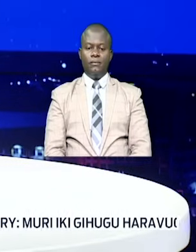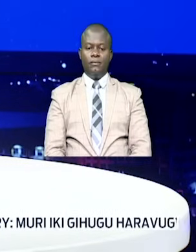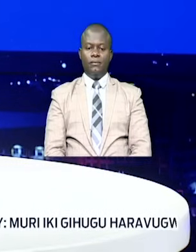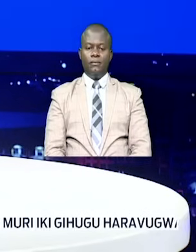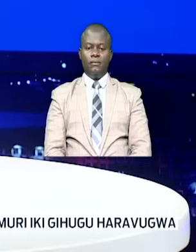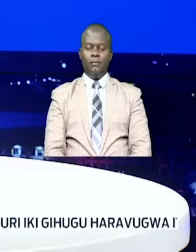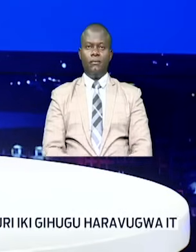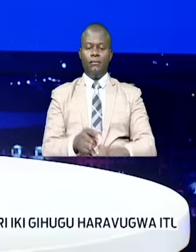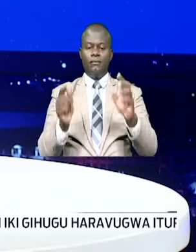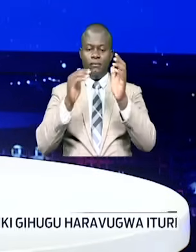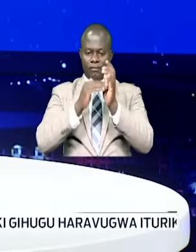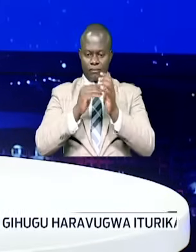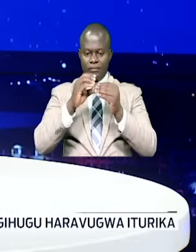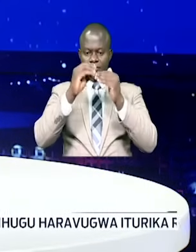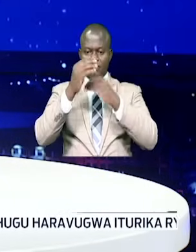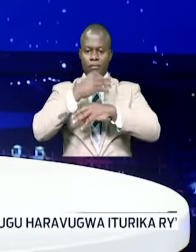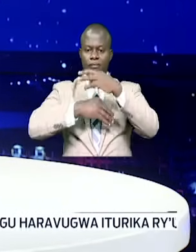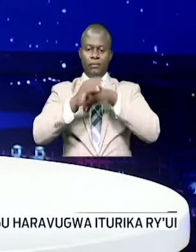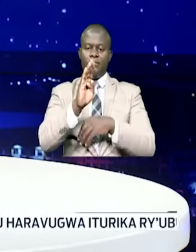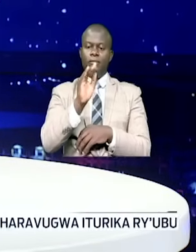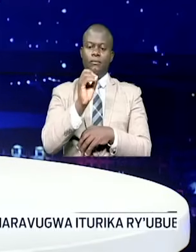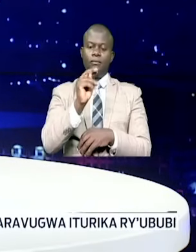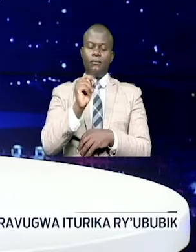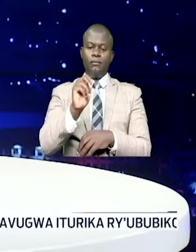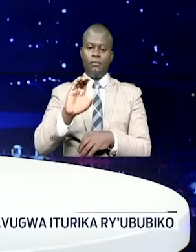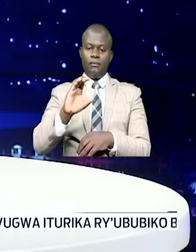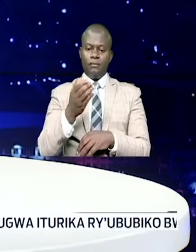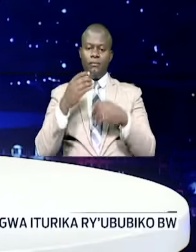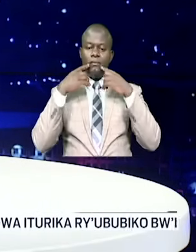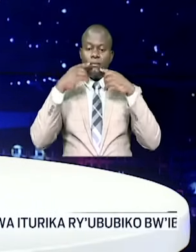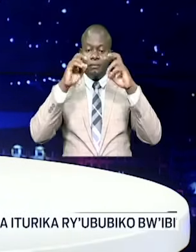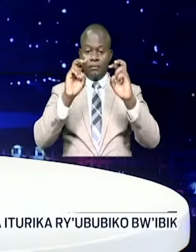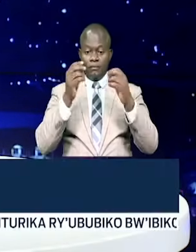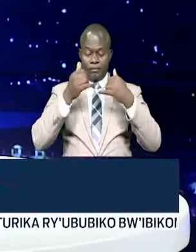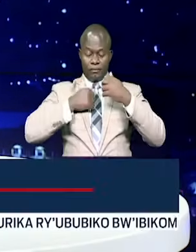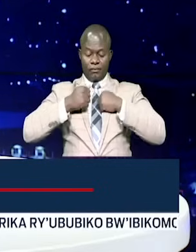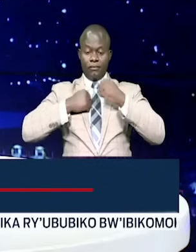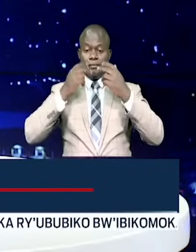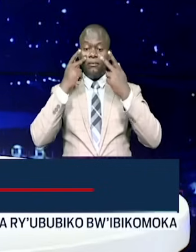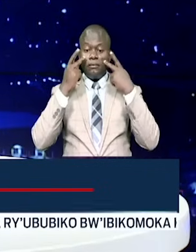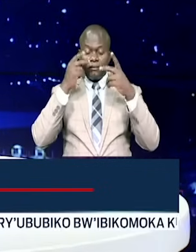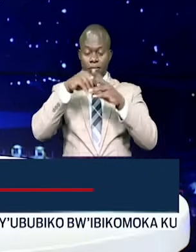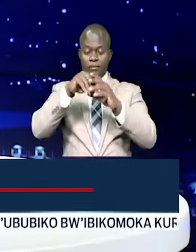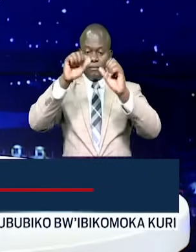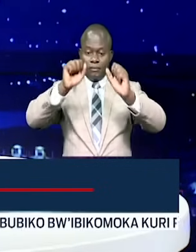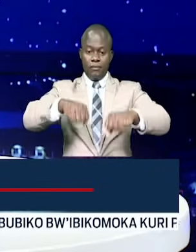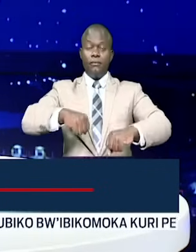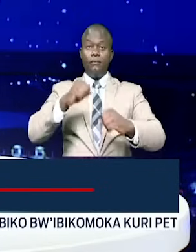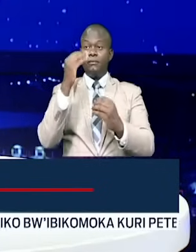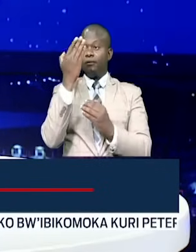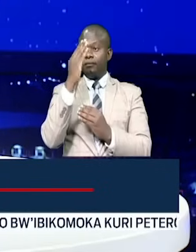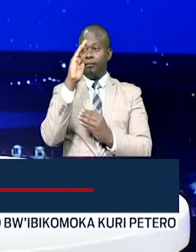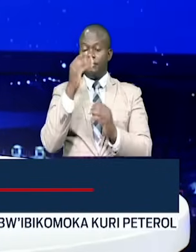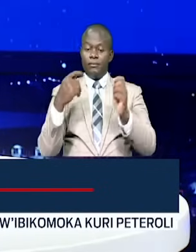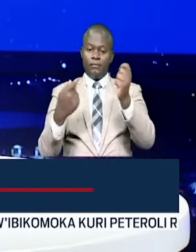Hagati aho kandi ubuyobozi bw'uruganda Bantech nabwo ruvuga ko u Rwanda barubonamo ko rushobora kuba indero rwamu yo